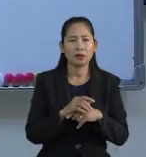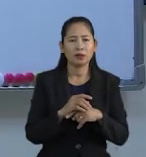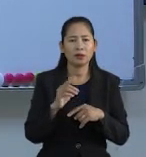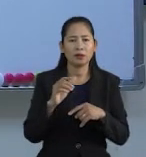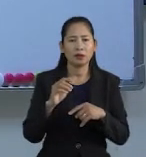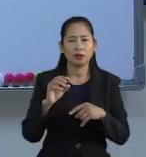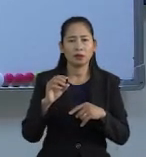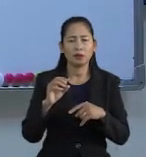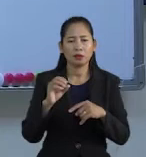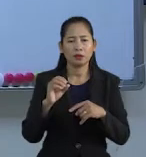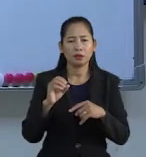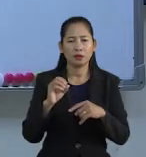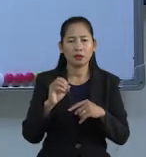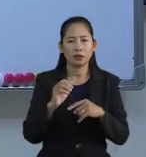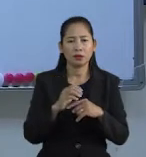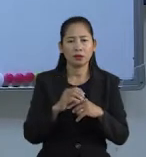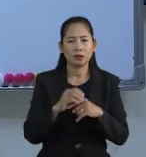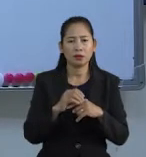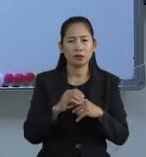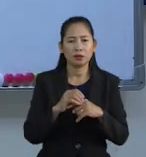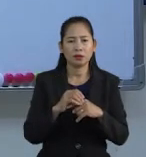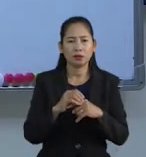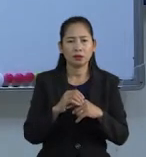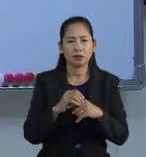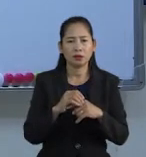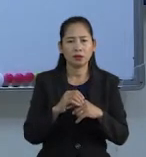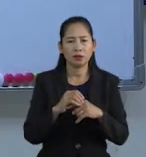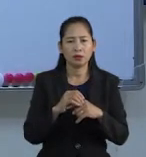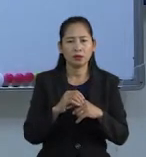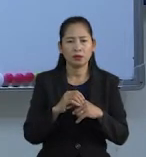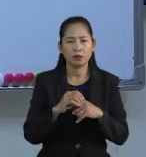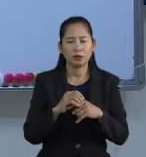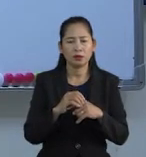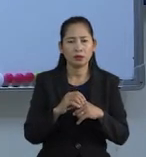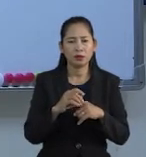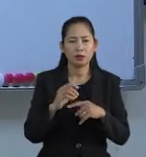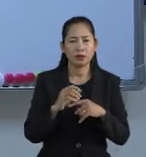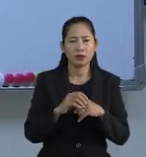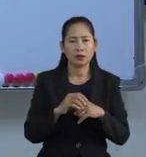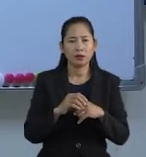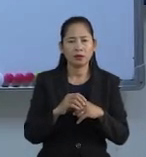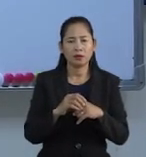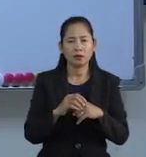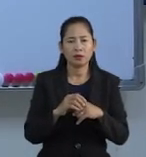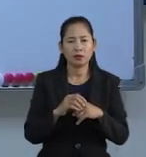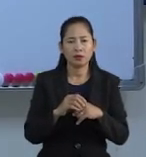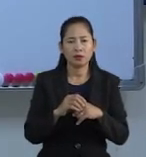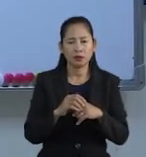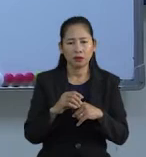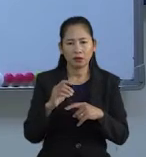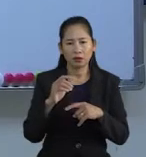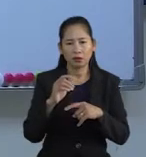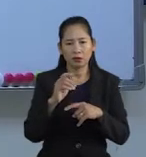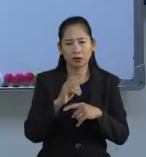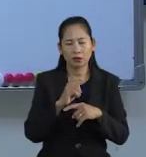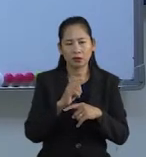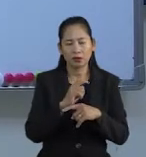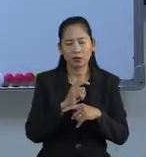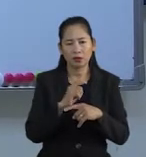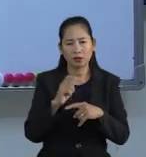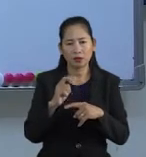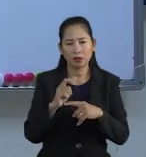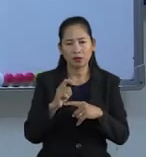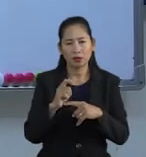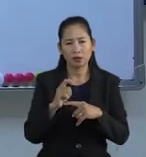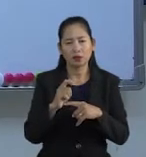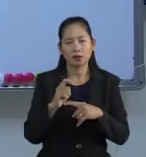tung ấy con cứ chầm đốn cốt như thế nơi phần này cốt như thế nó còn nè bàn trắng nơi phần này cốt